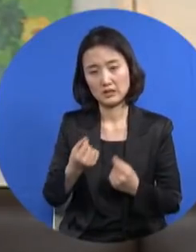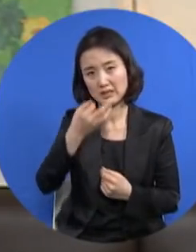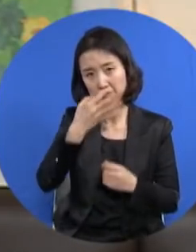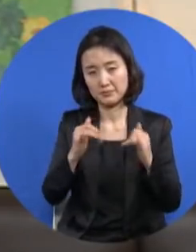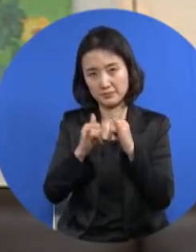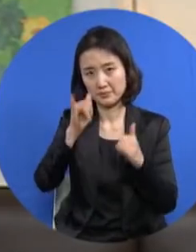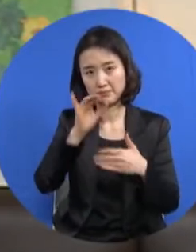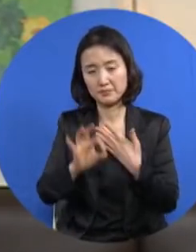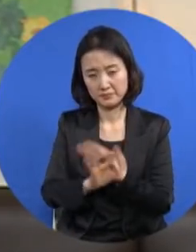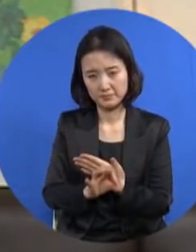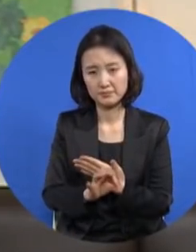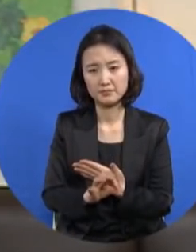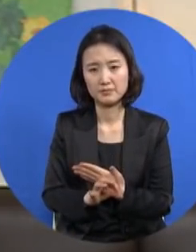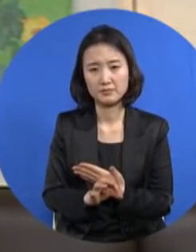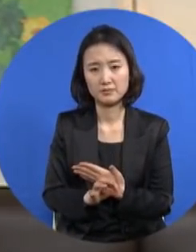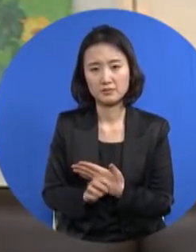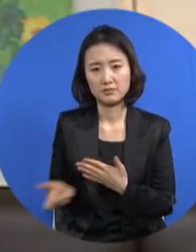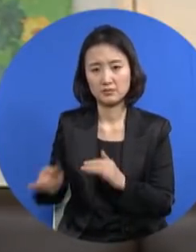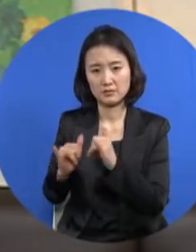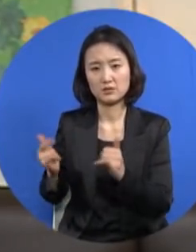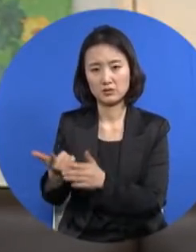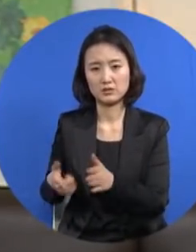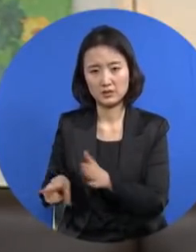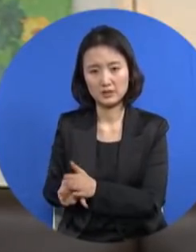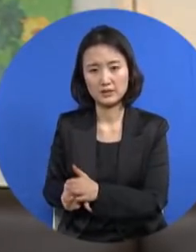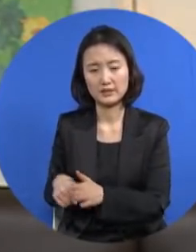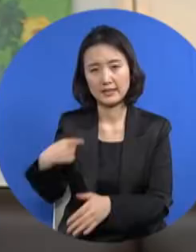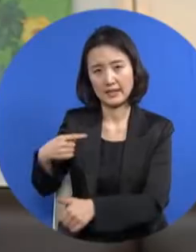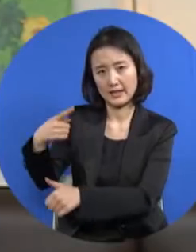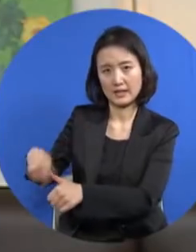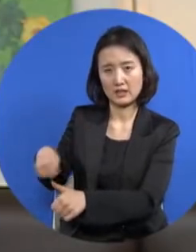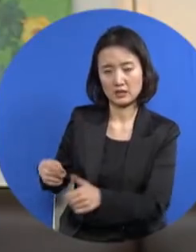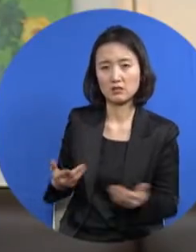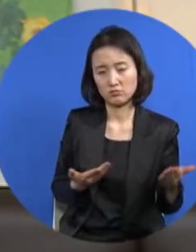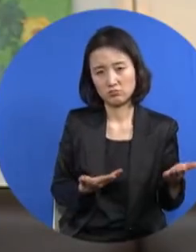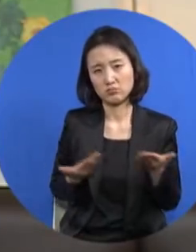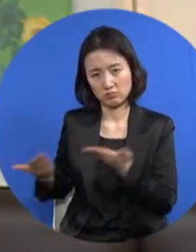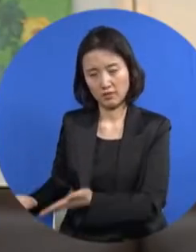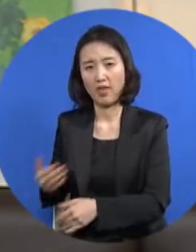사람이 있으면 그 사람한테 내가 가르쳐